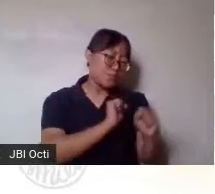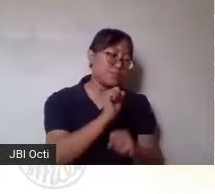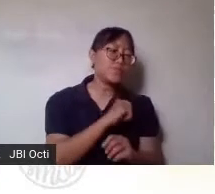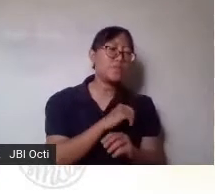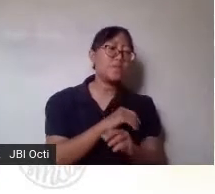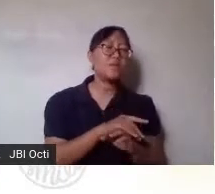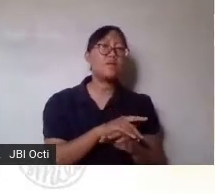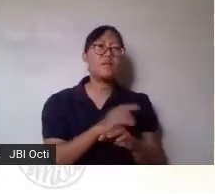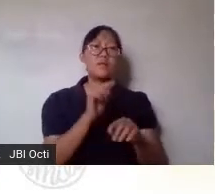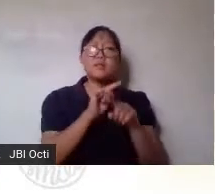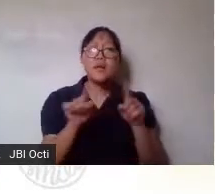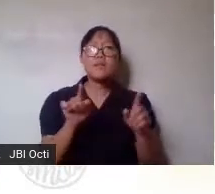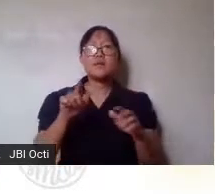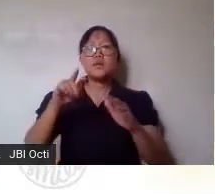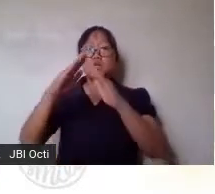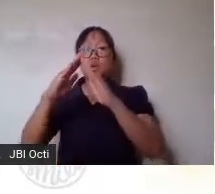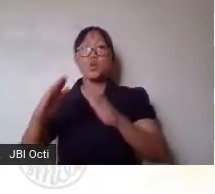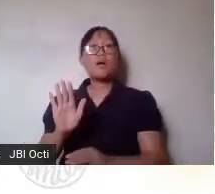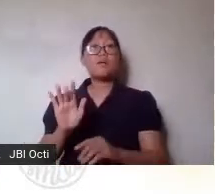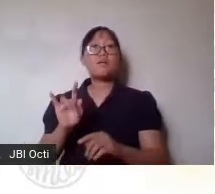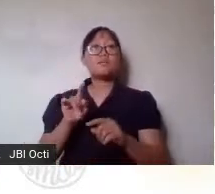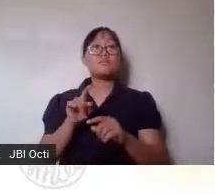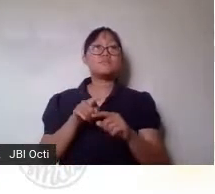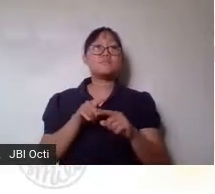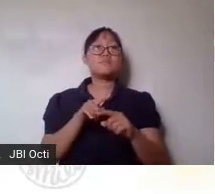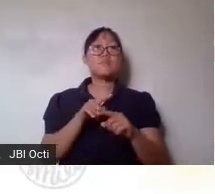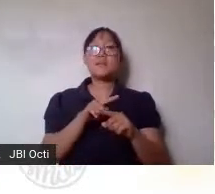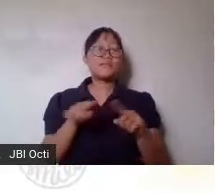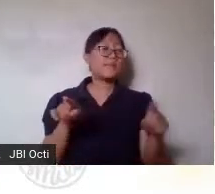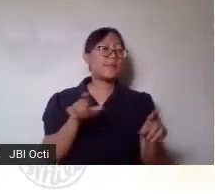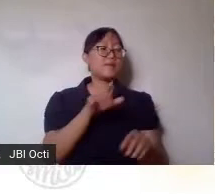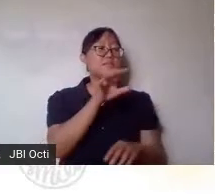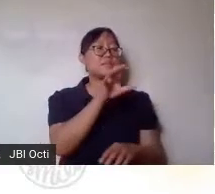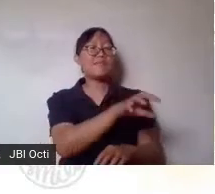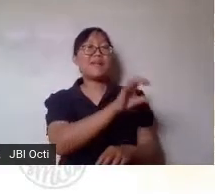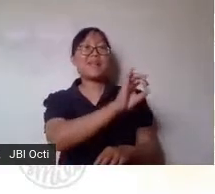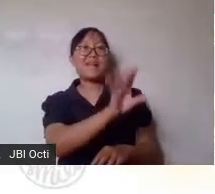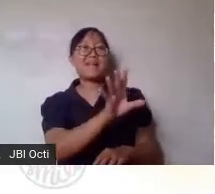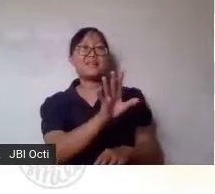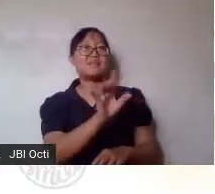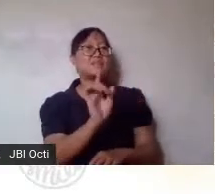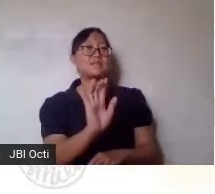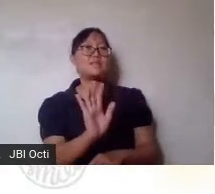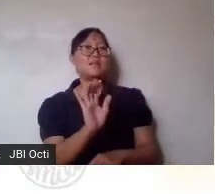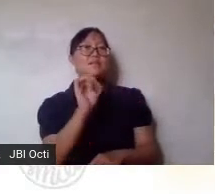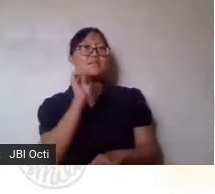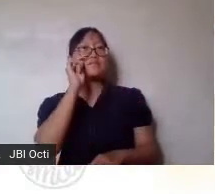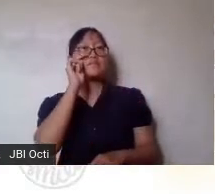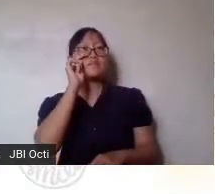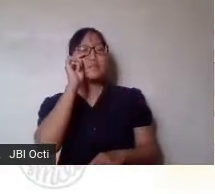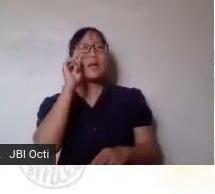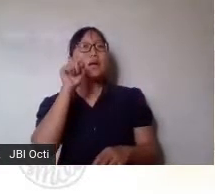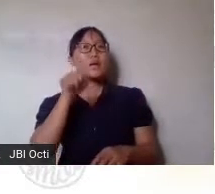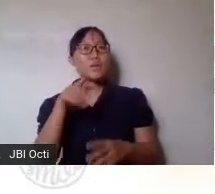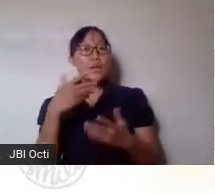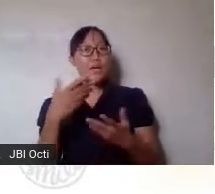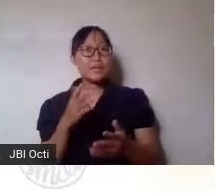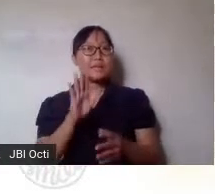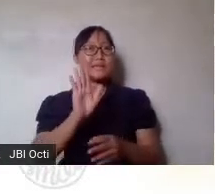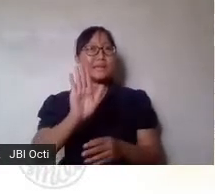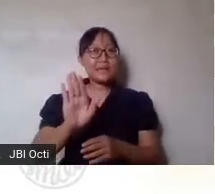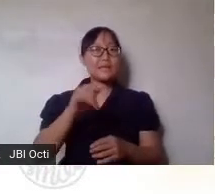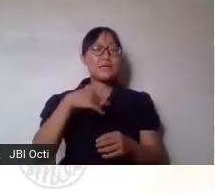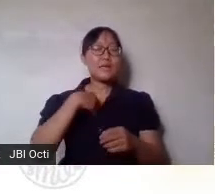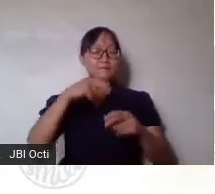berbeda. Ya, kalau kita membuat diagnosis ADHD, setting di mana perilaku-perilaku yang kita dapatkan dengan